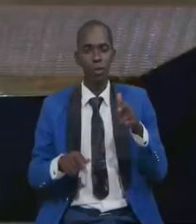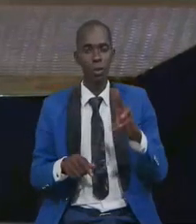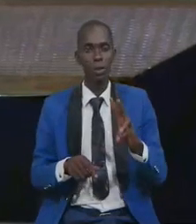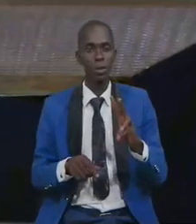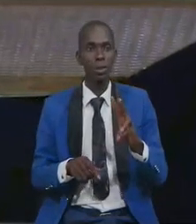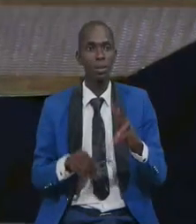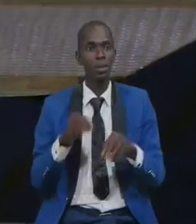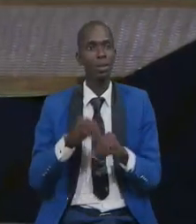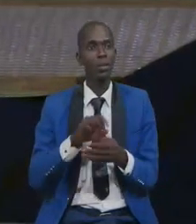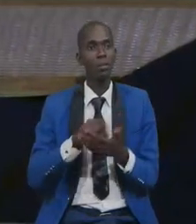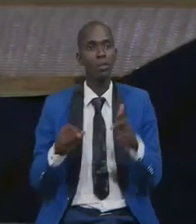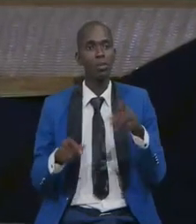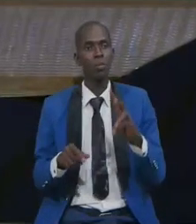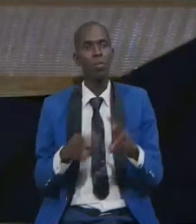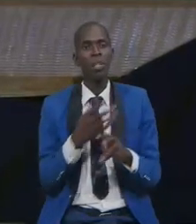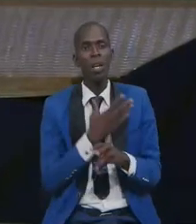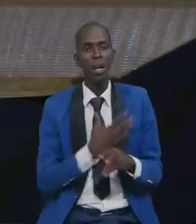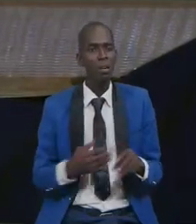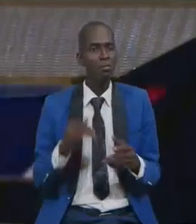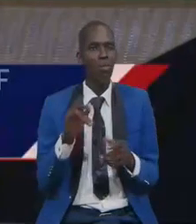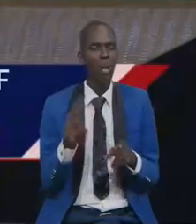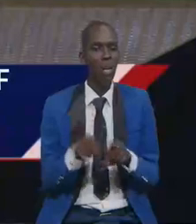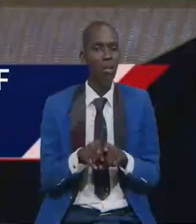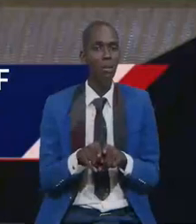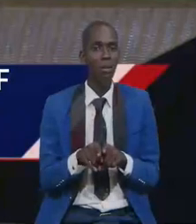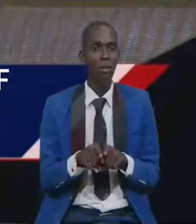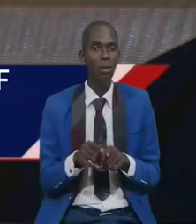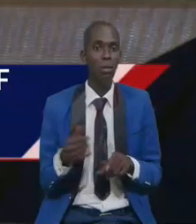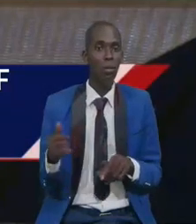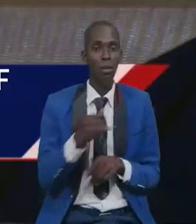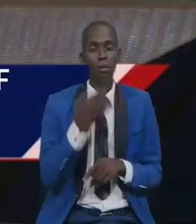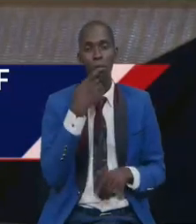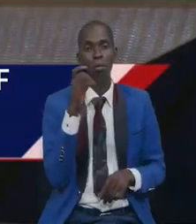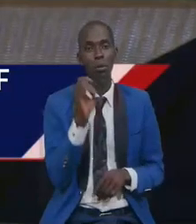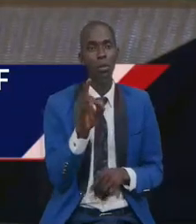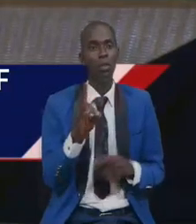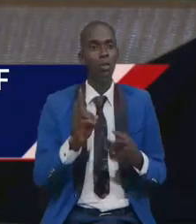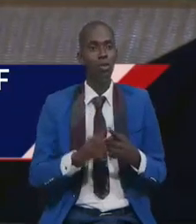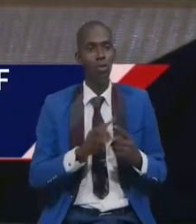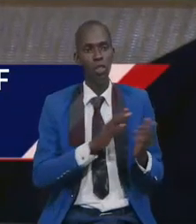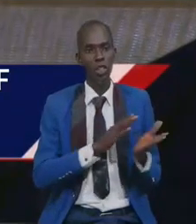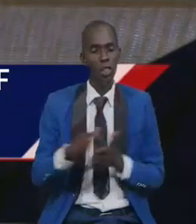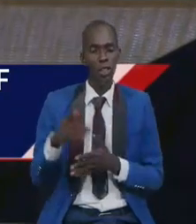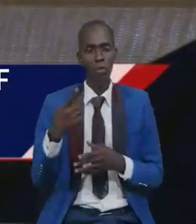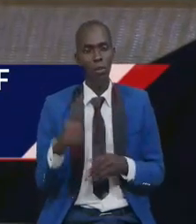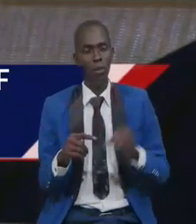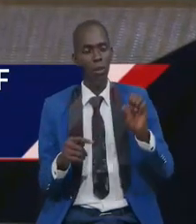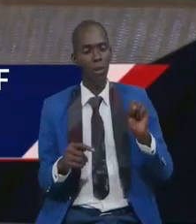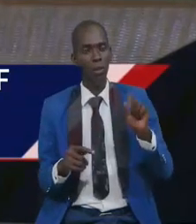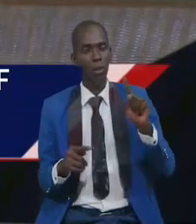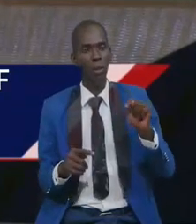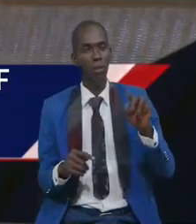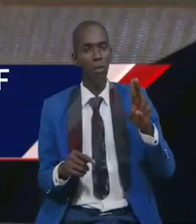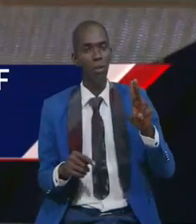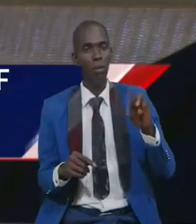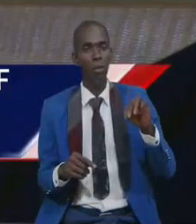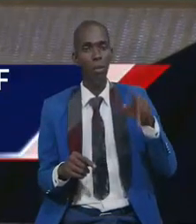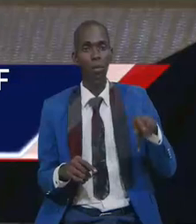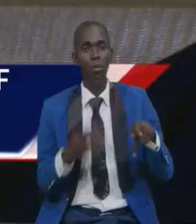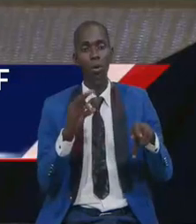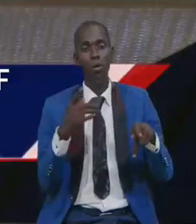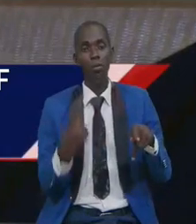Verset 26. L'ordre de laisser le tronc où se trouvent les racines